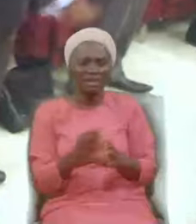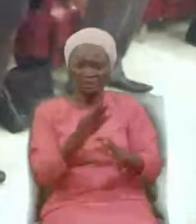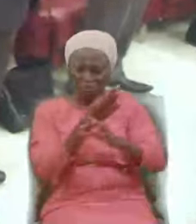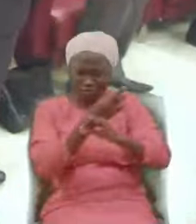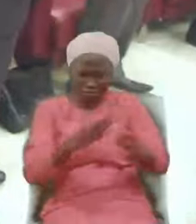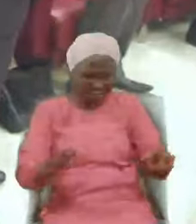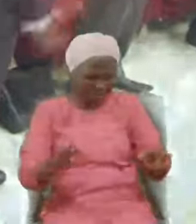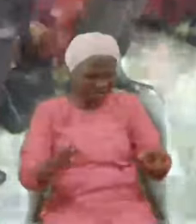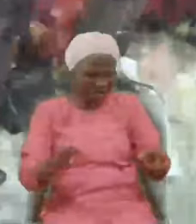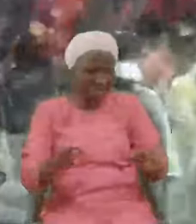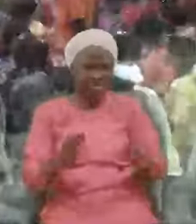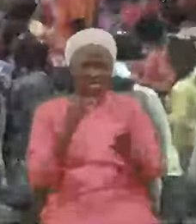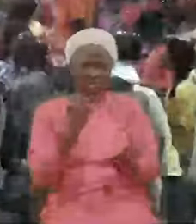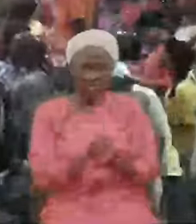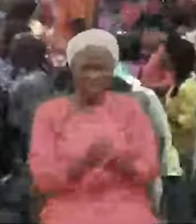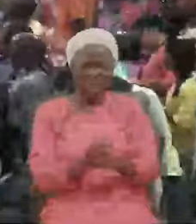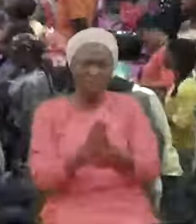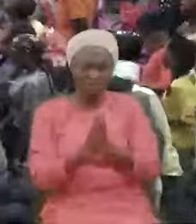Vous êtes affranchi.